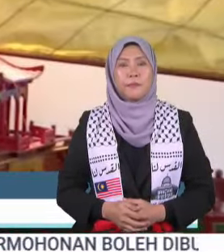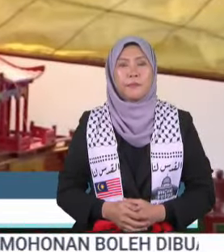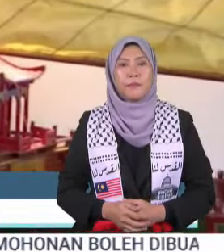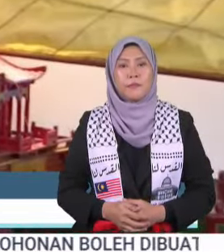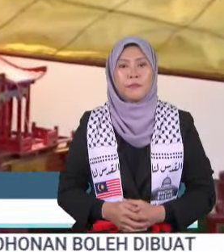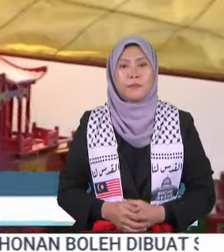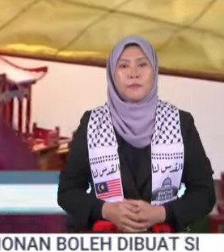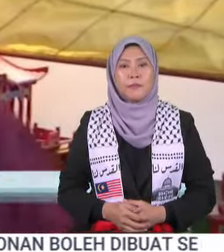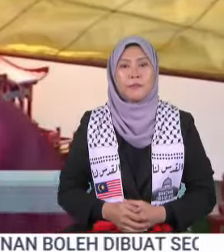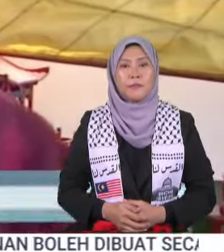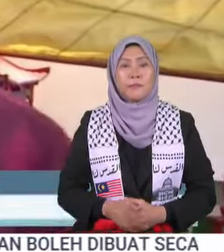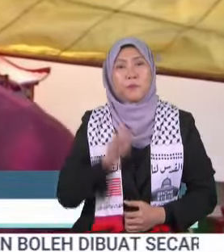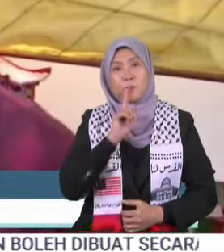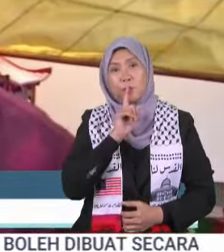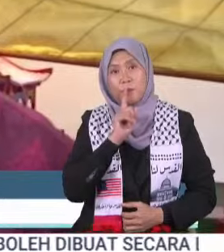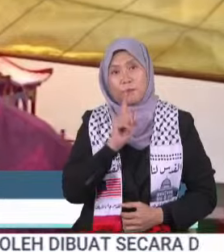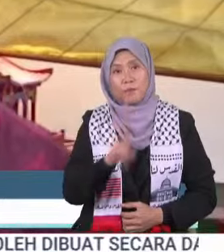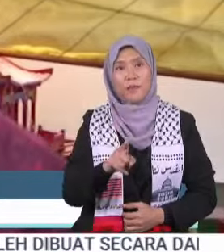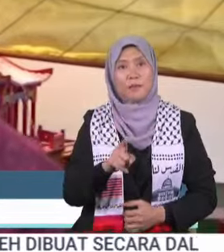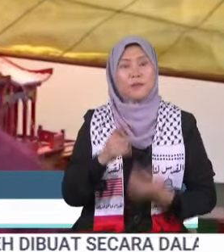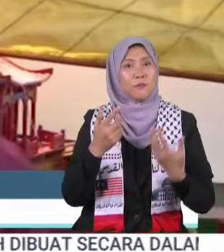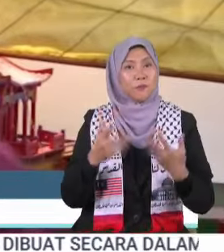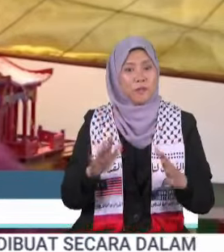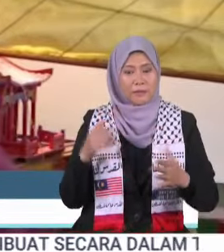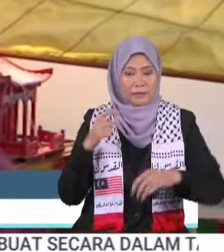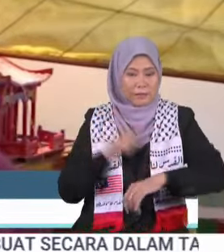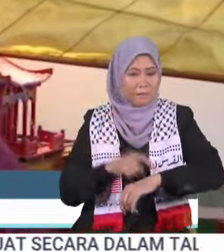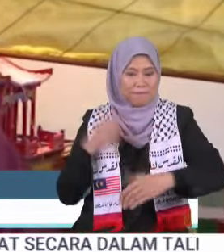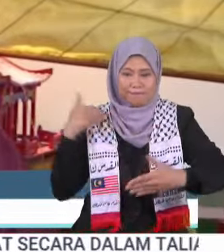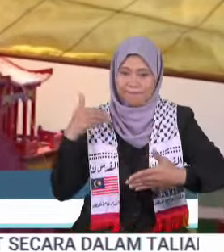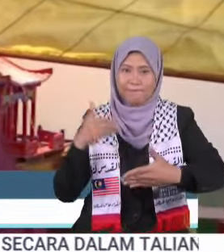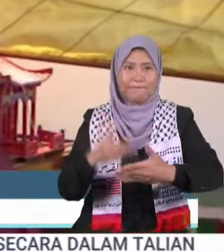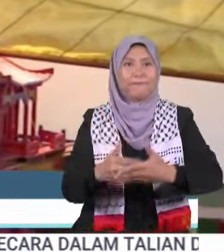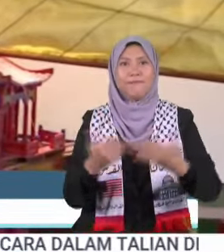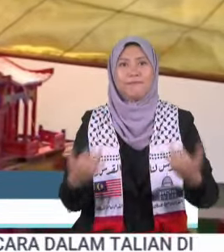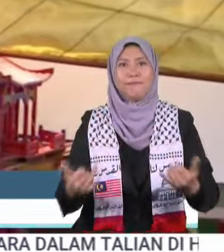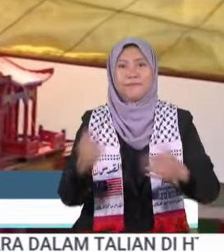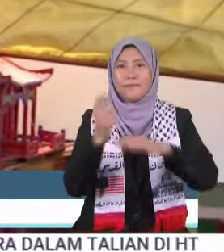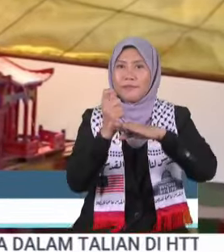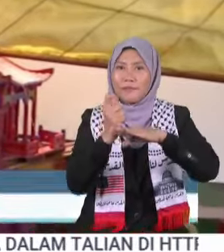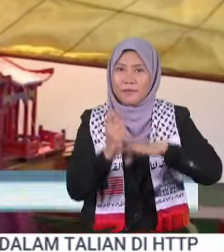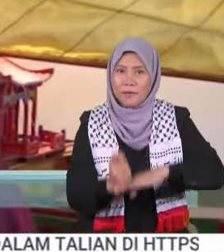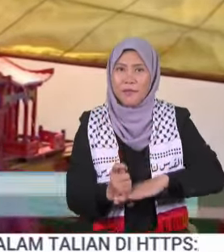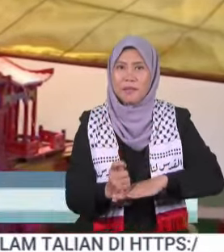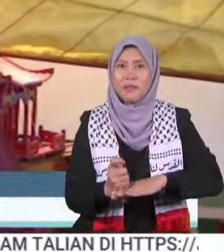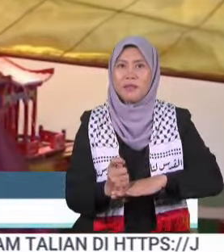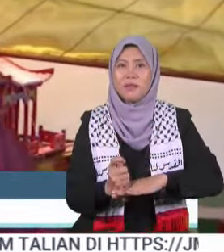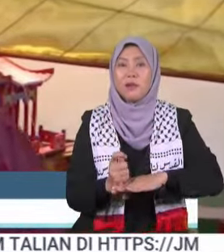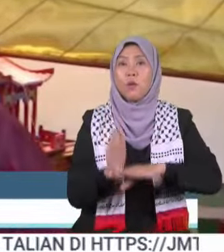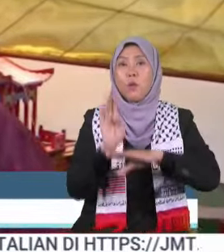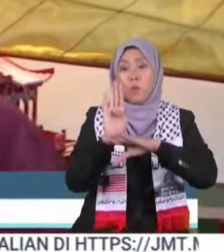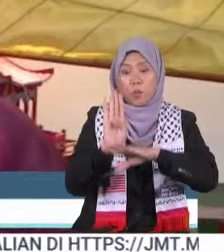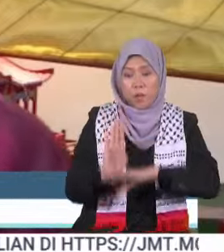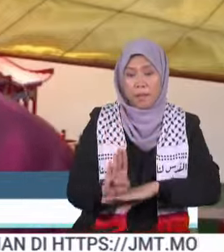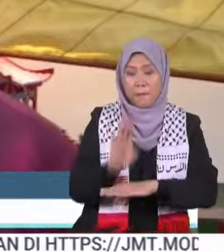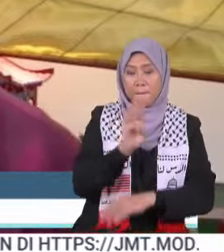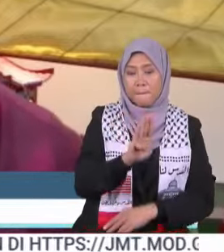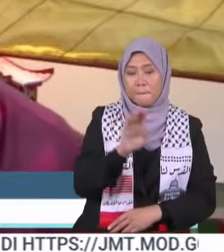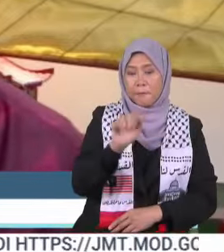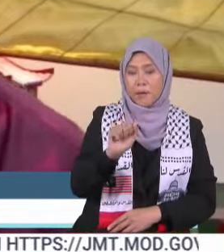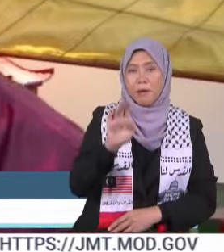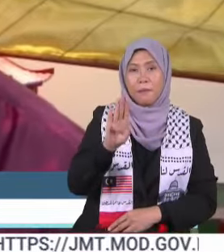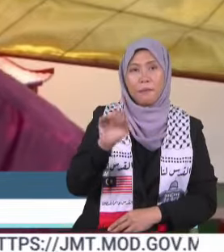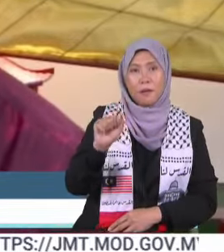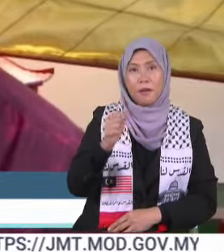jadi kita merasakan sudah tiba masanya tradisi dan kebudayaan Baba Nyonya juga